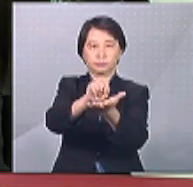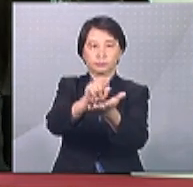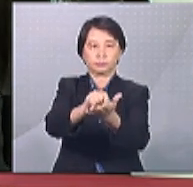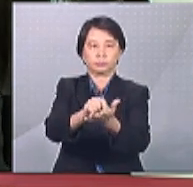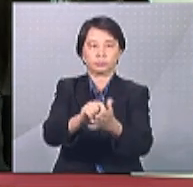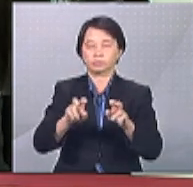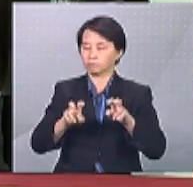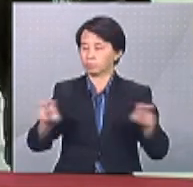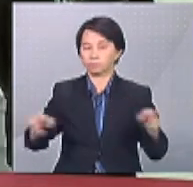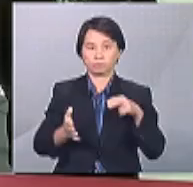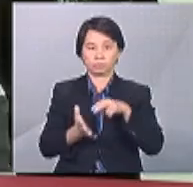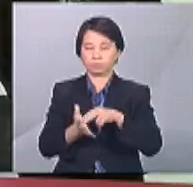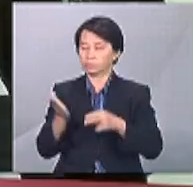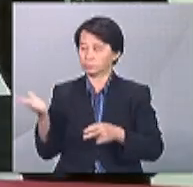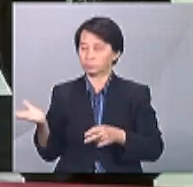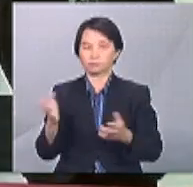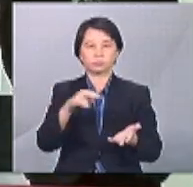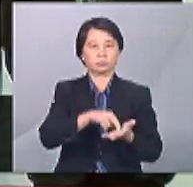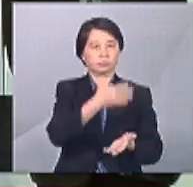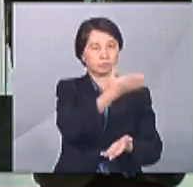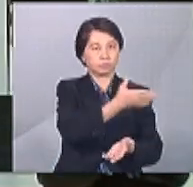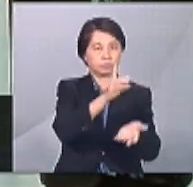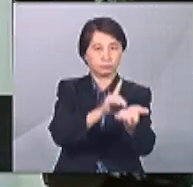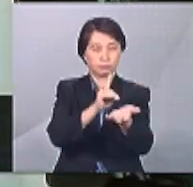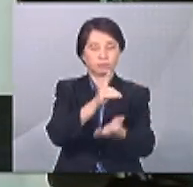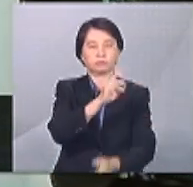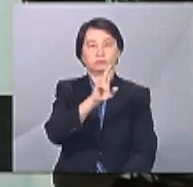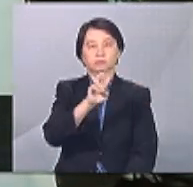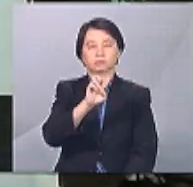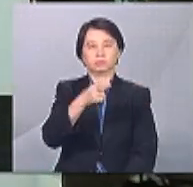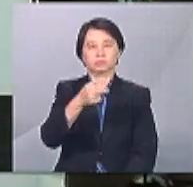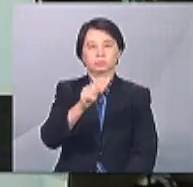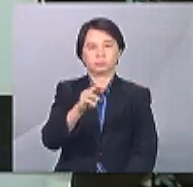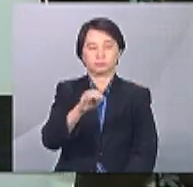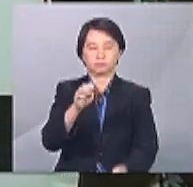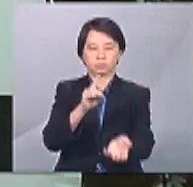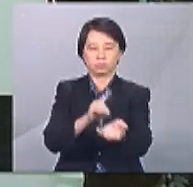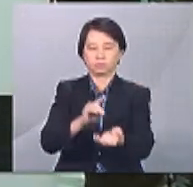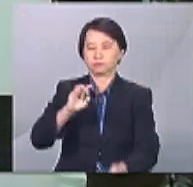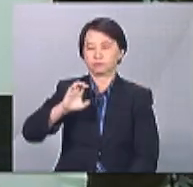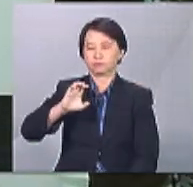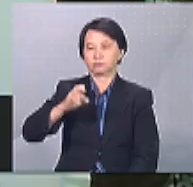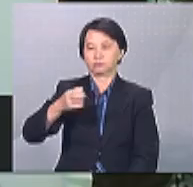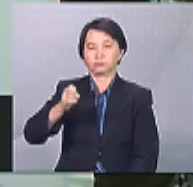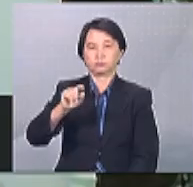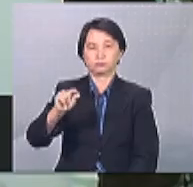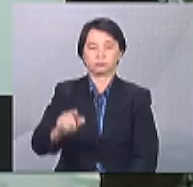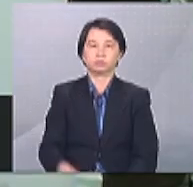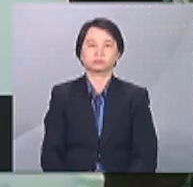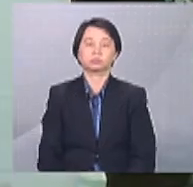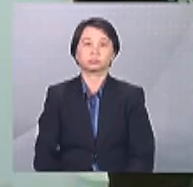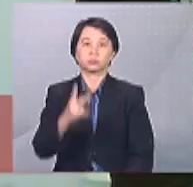sebaris dengan saya ialah Datuk Dr. Rohaizat, Dr. Noor Hayati Rusli dan Datuk Dr. Chong Chi Kiong. Kementerian